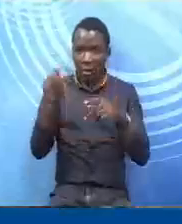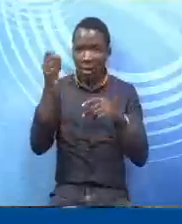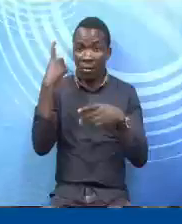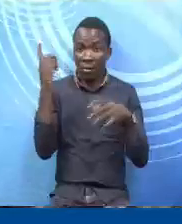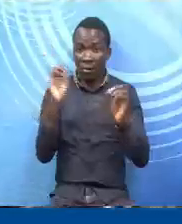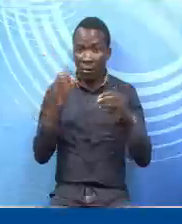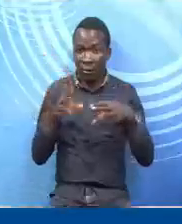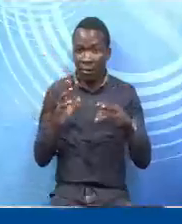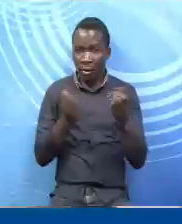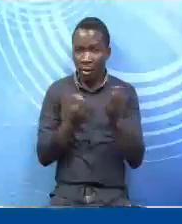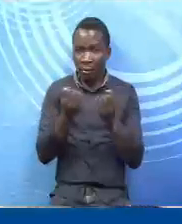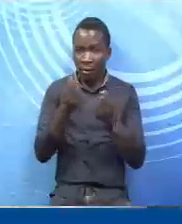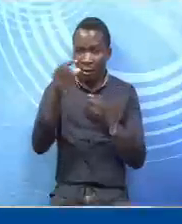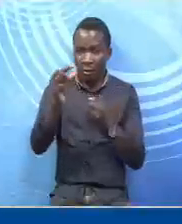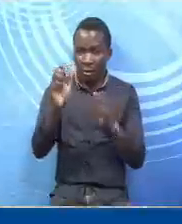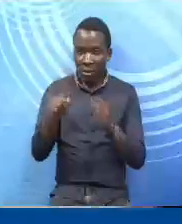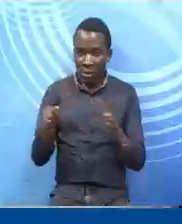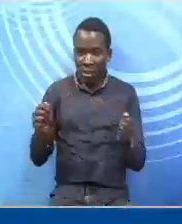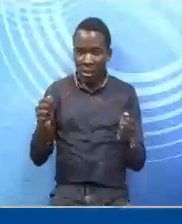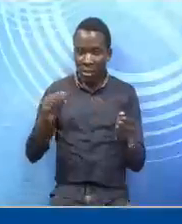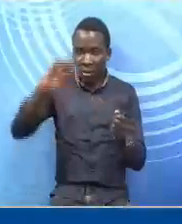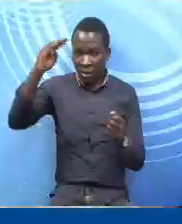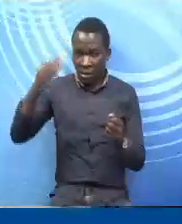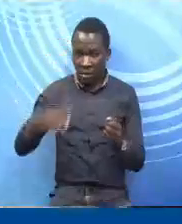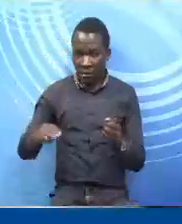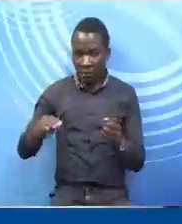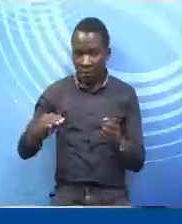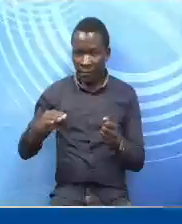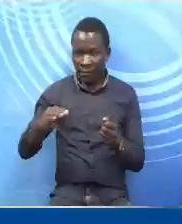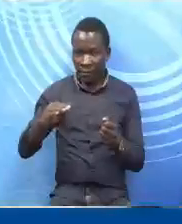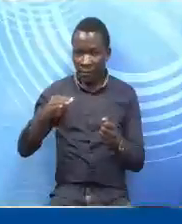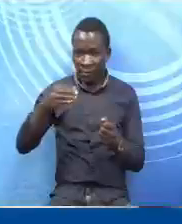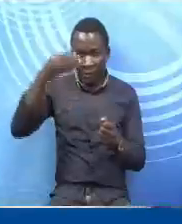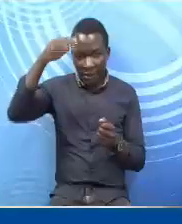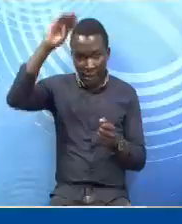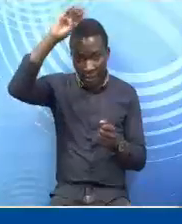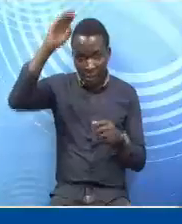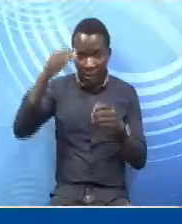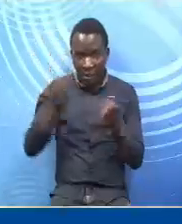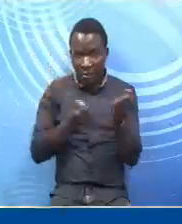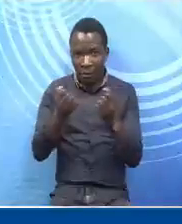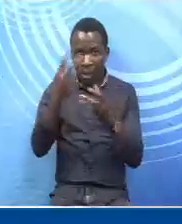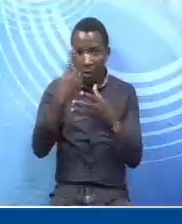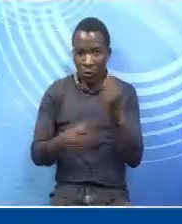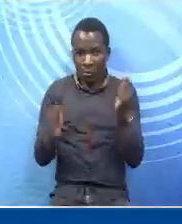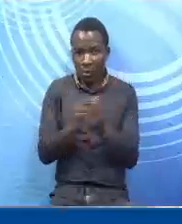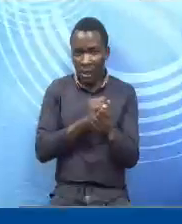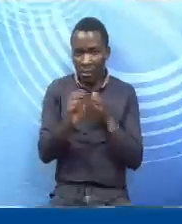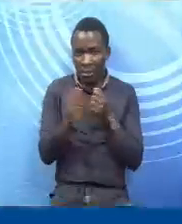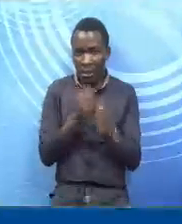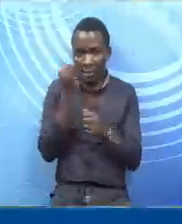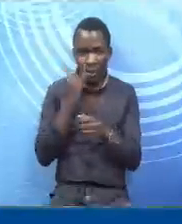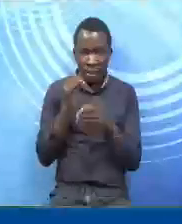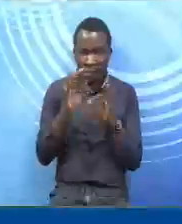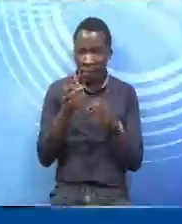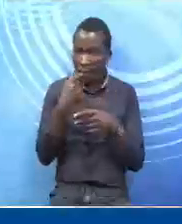ikamyo, ikamyo ikaba ariyo ihita ibirinduka bwa mbere, ariko n'aka kavatiri nako karabirinduka, izi modoka zombi zirangirika bikomeye, ibyo bamwe bavugaga